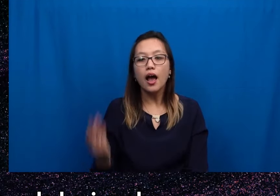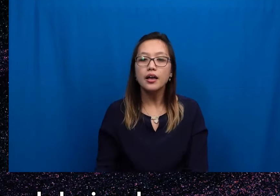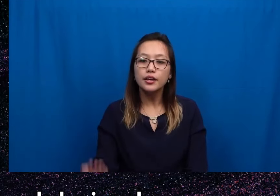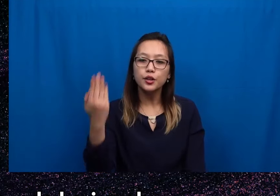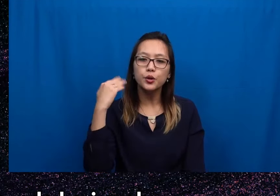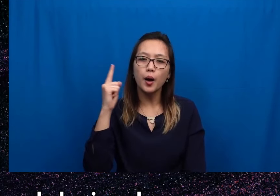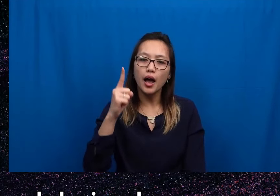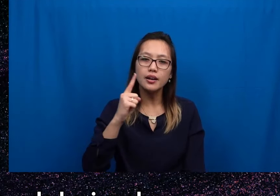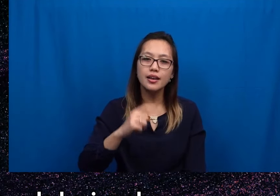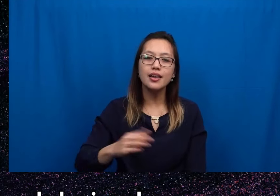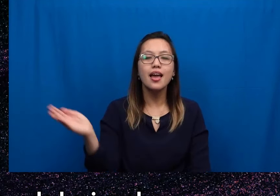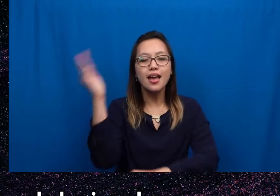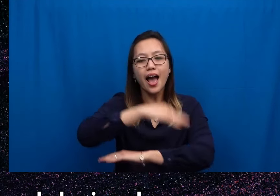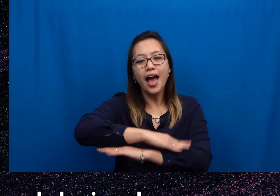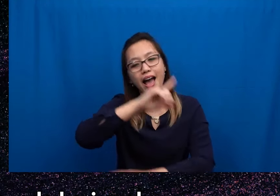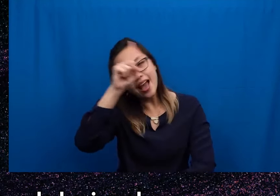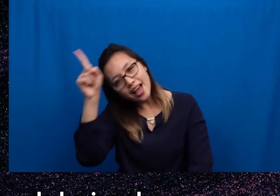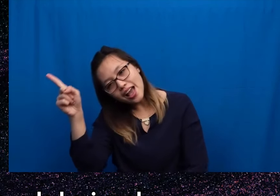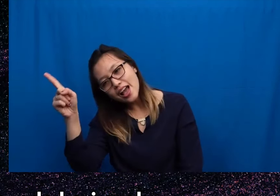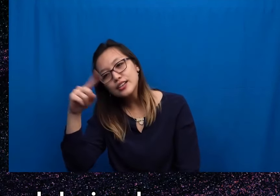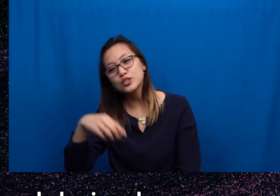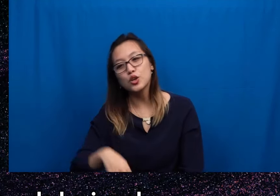ada hari